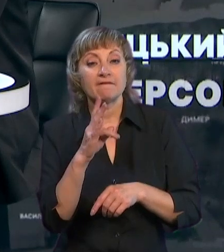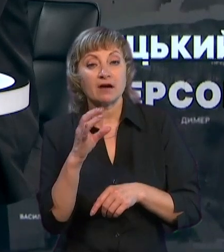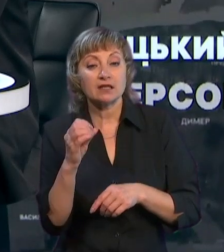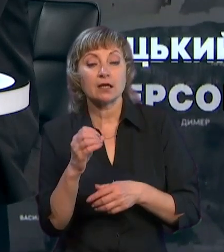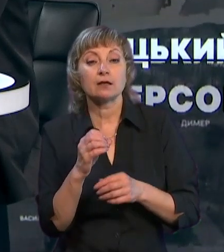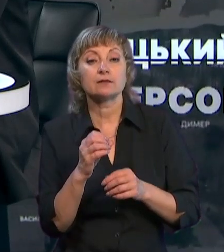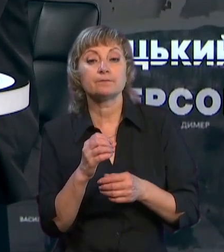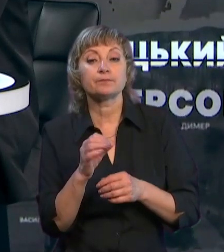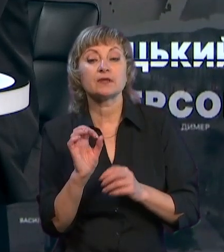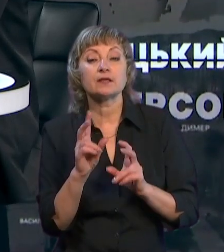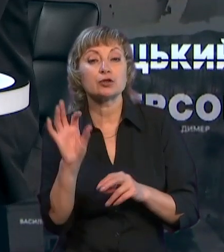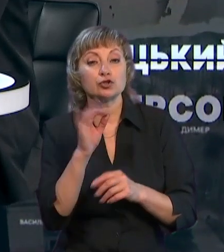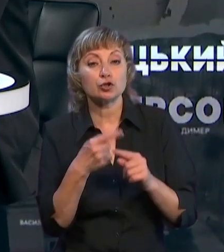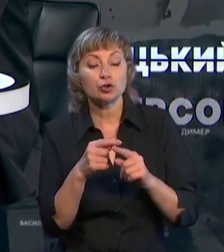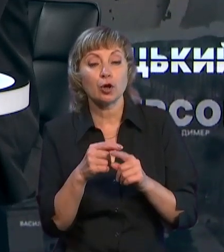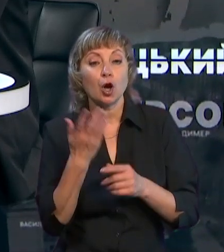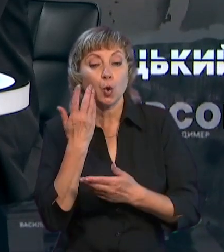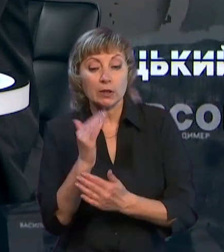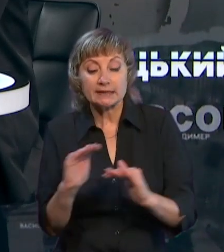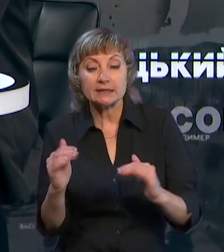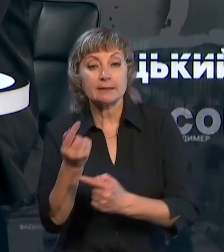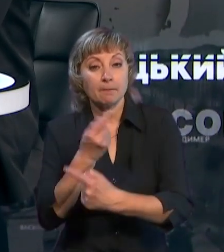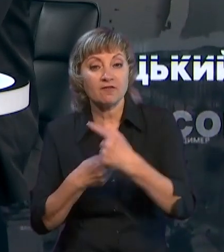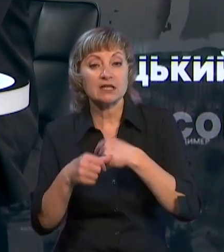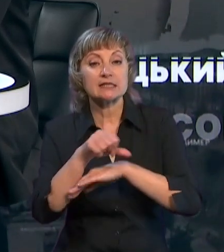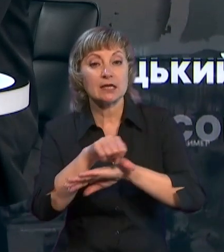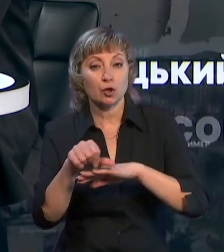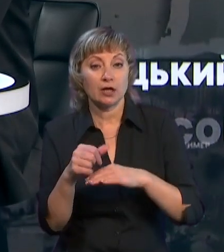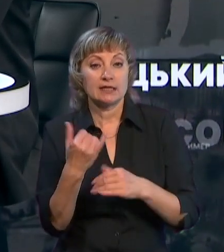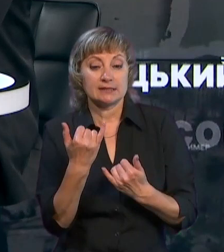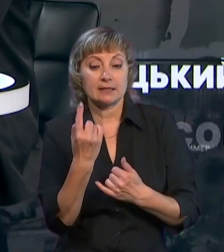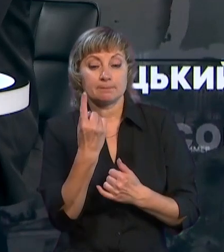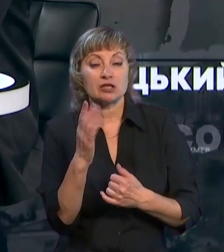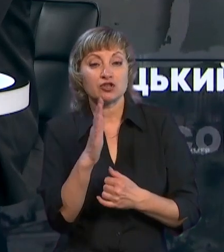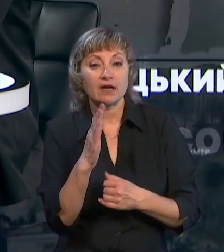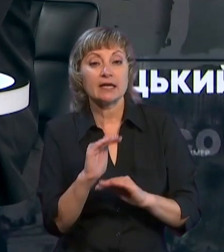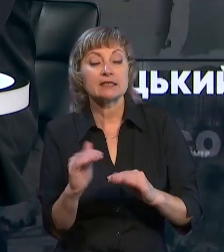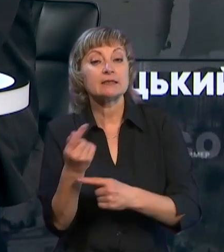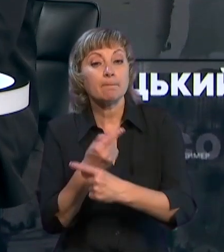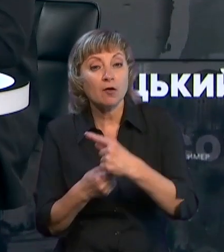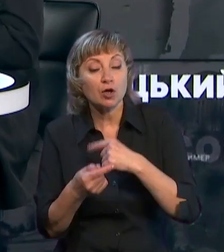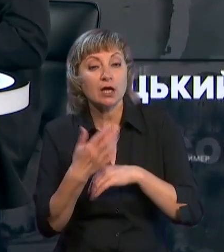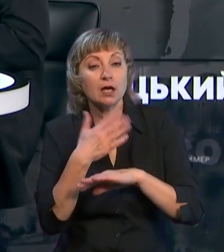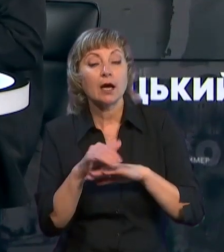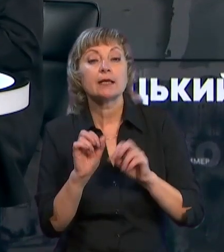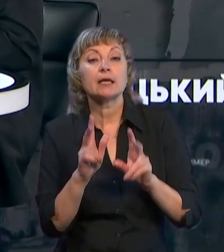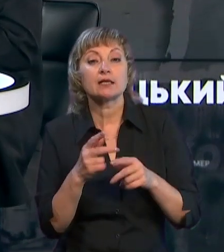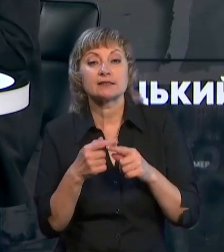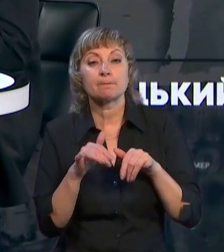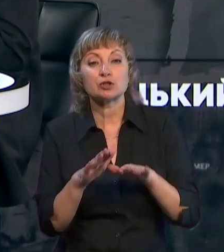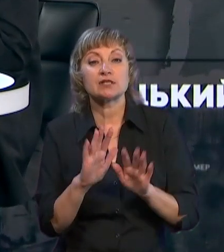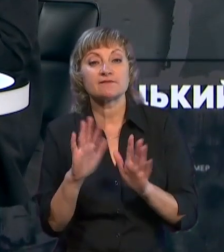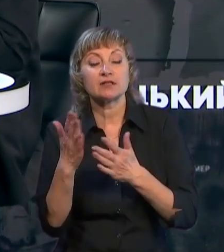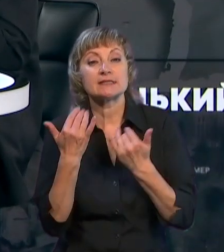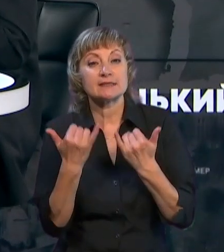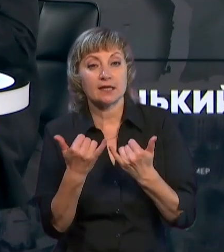як щодо того, коли повертаються діти за кордону, так, ось буквально зараз 1 вересня, mm-hmm. вони повернулися. Як цей процес відбувається зараз? Тому що ось ви